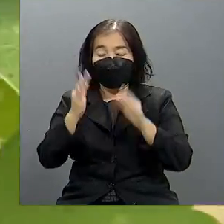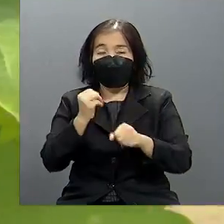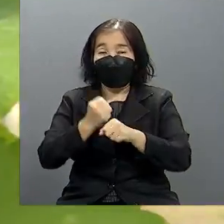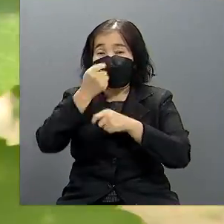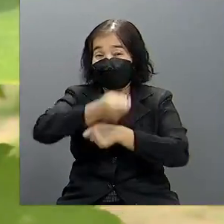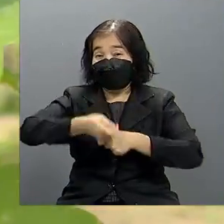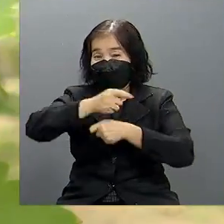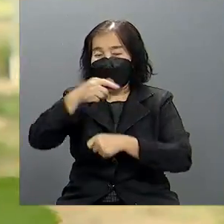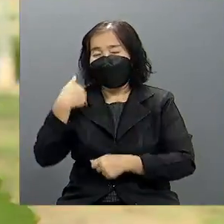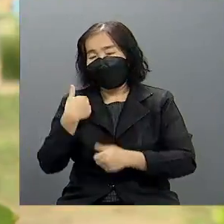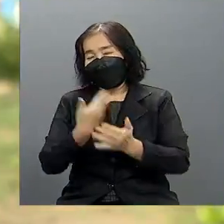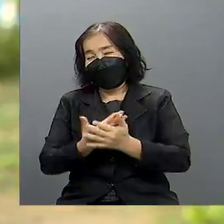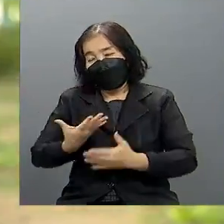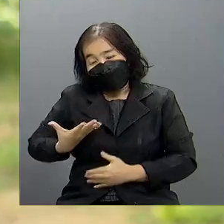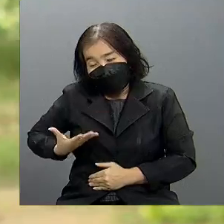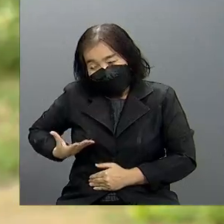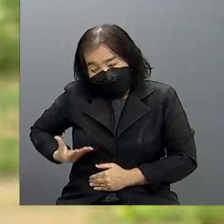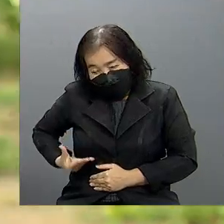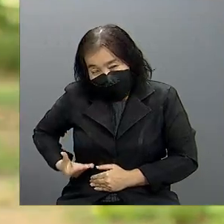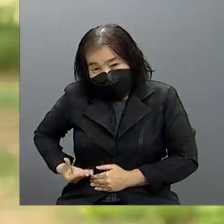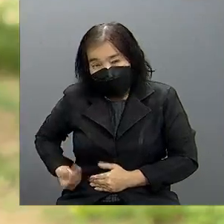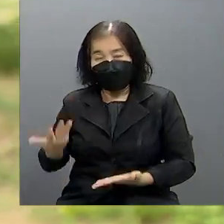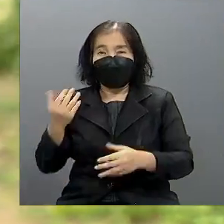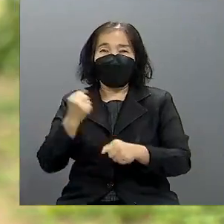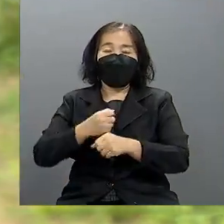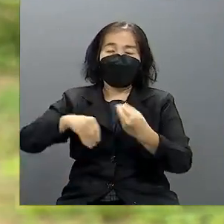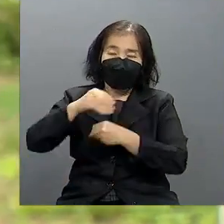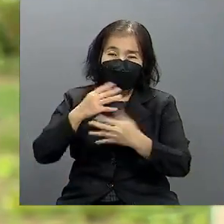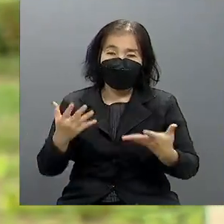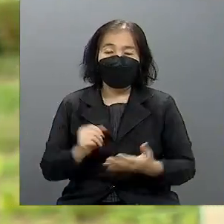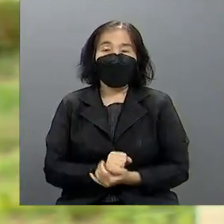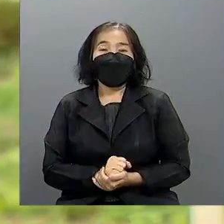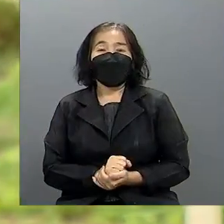ไปละเริ่มจะหาคนมาทำด้านเกษตรยากละ